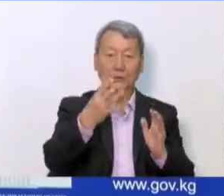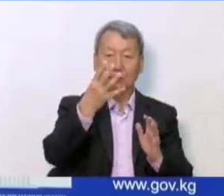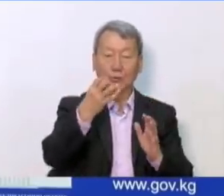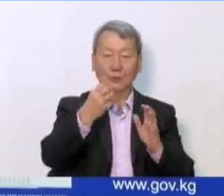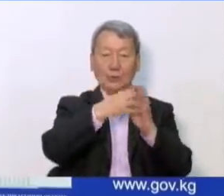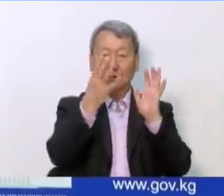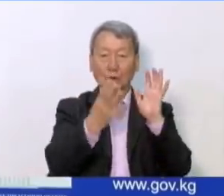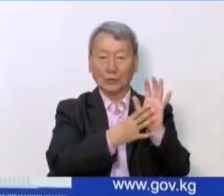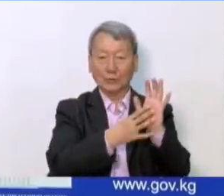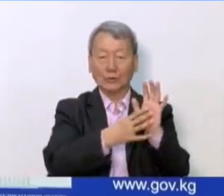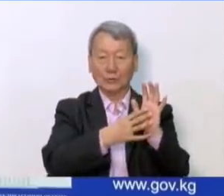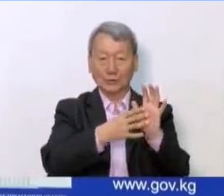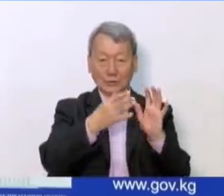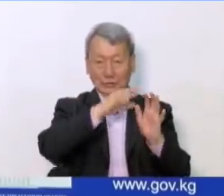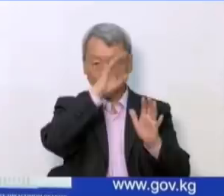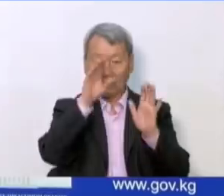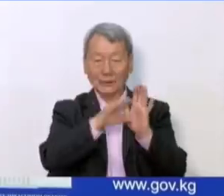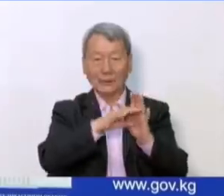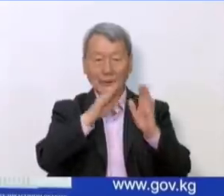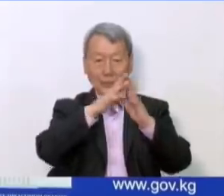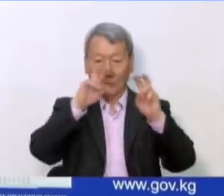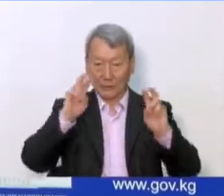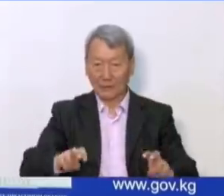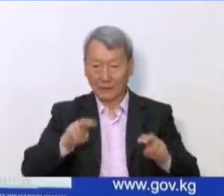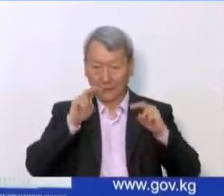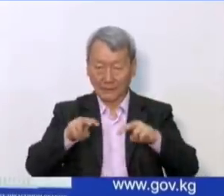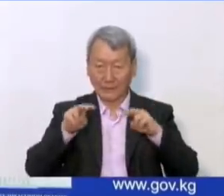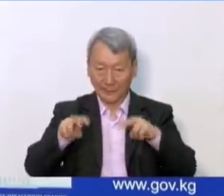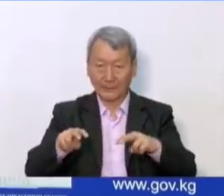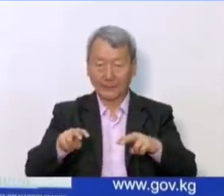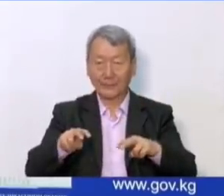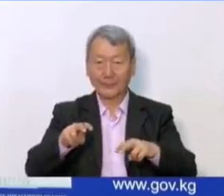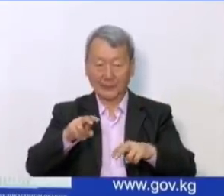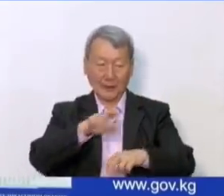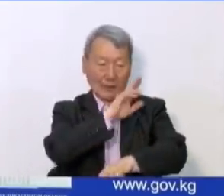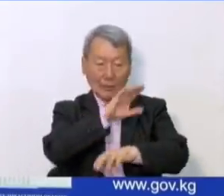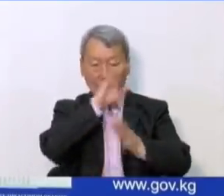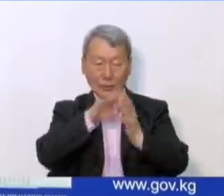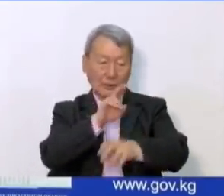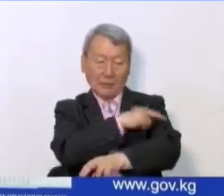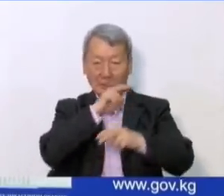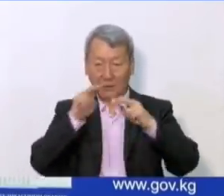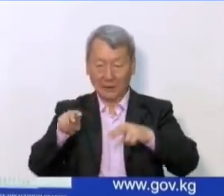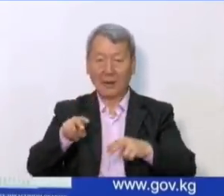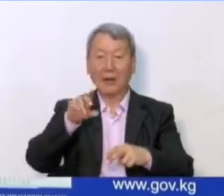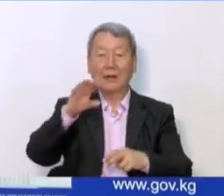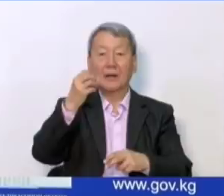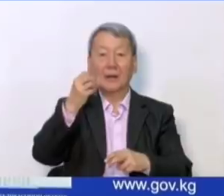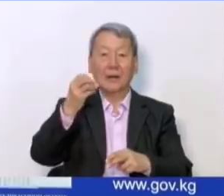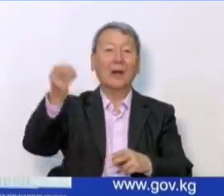9419 адам бүгүнкү күнү үй карантиндеринде үй шартында ошо көзөмөлдө туруп атат. Булар жанакындай